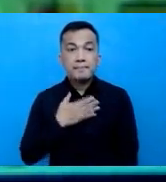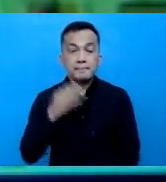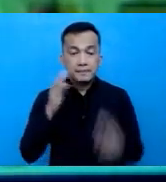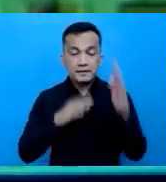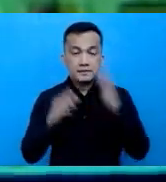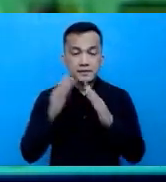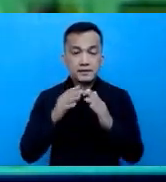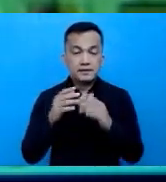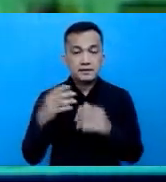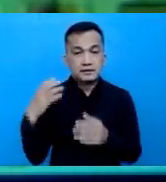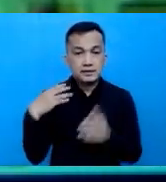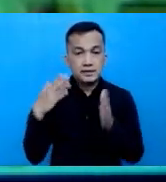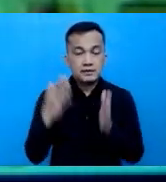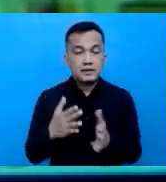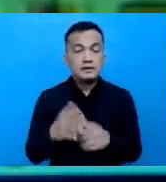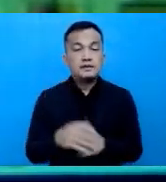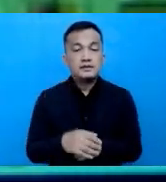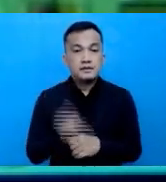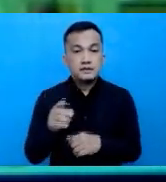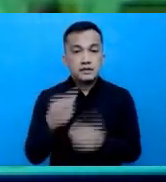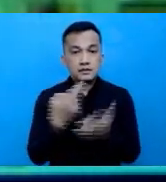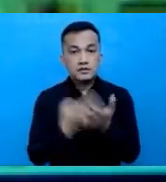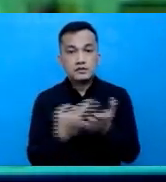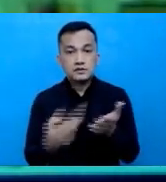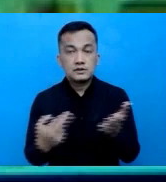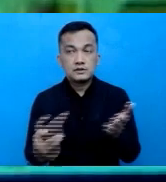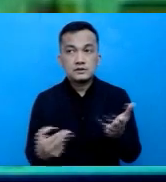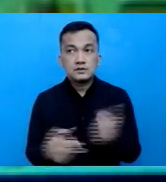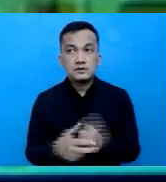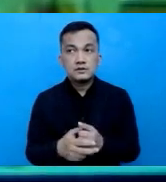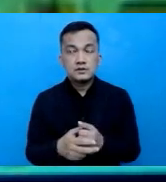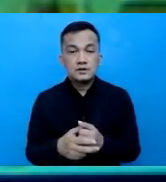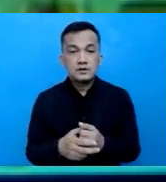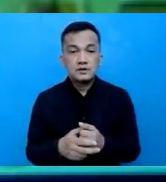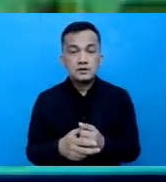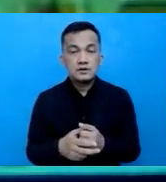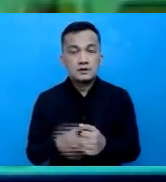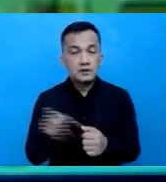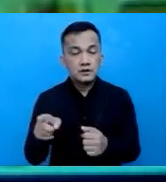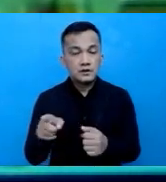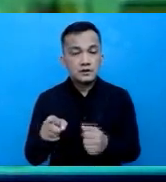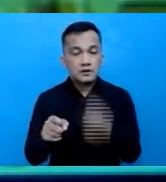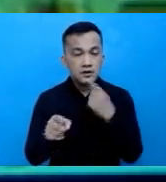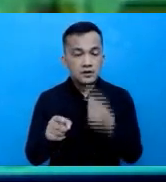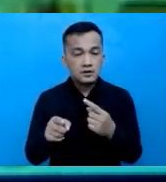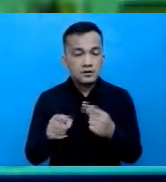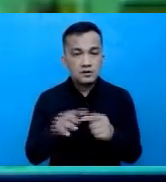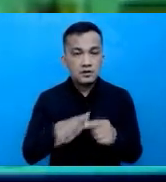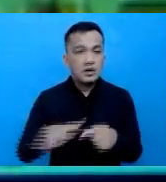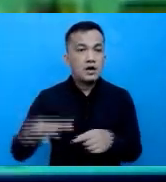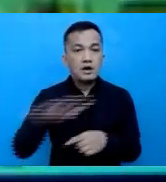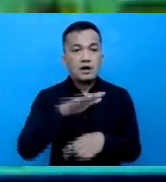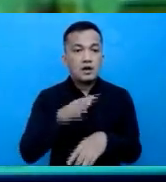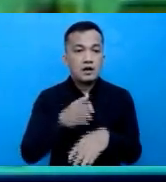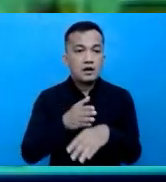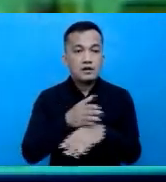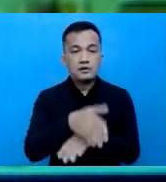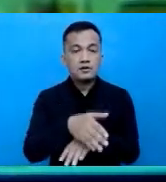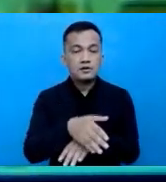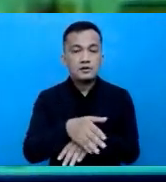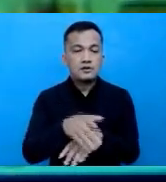is that the resources, once shared across many more